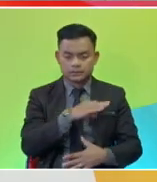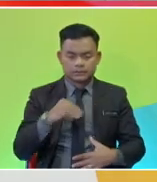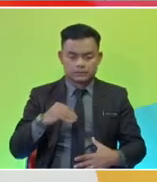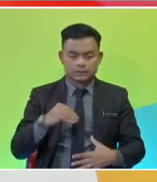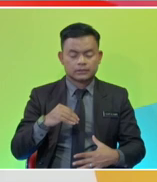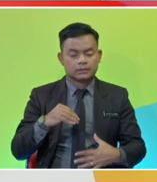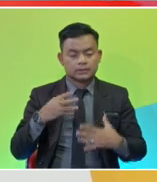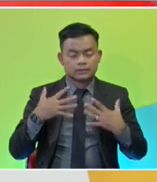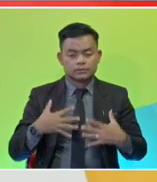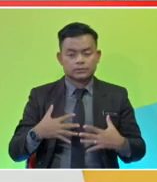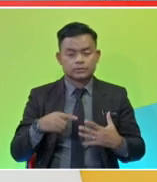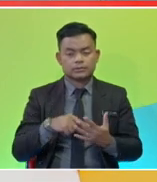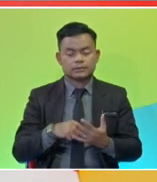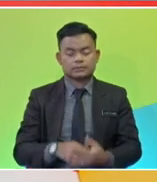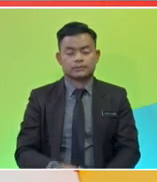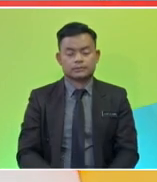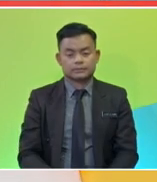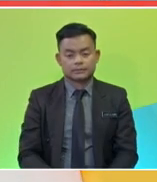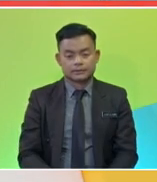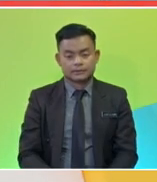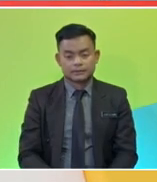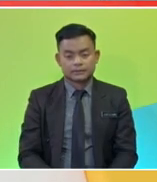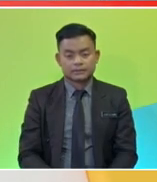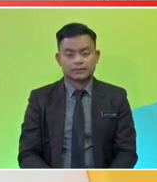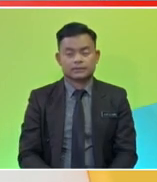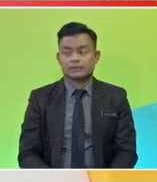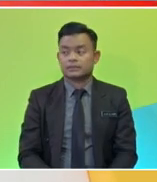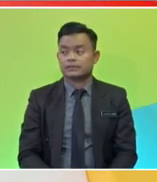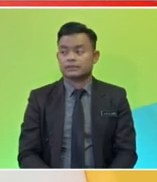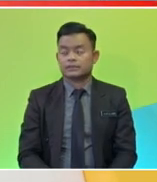barulah kita boleh jagi kesehatan